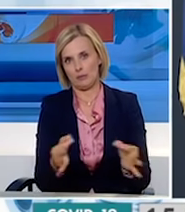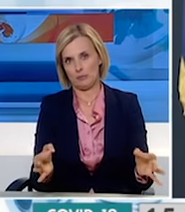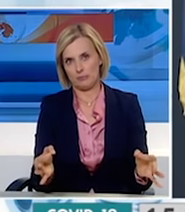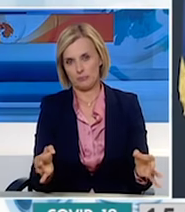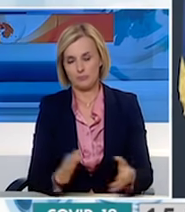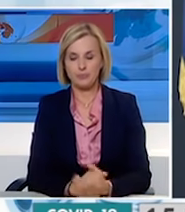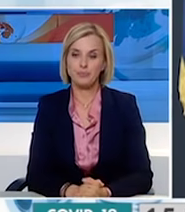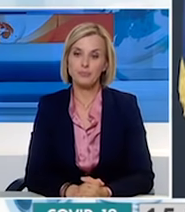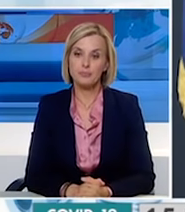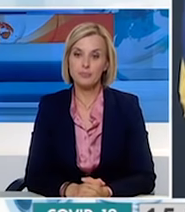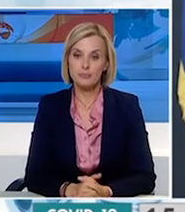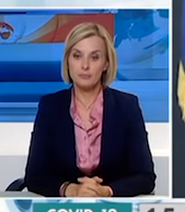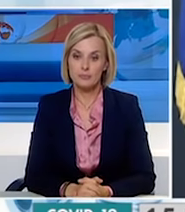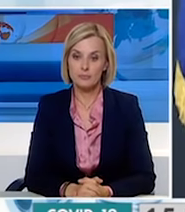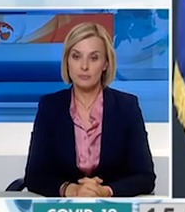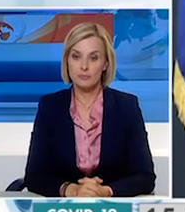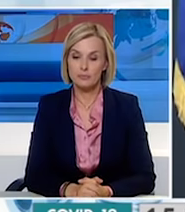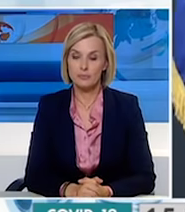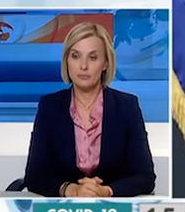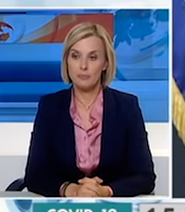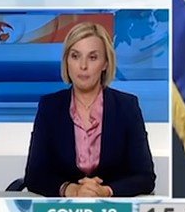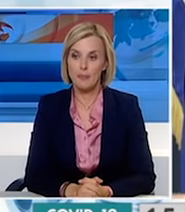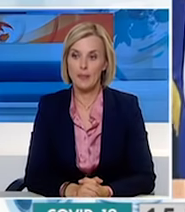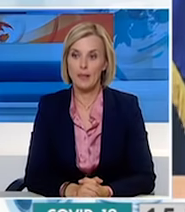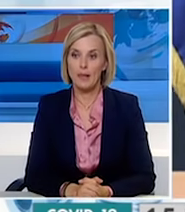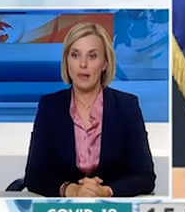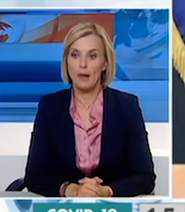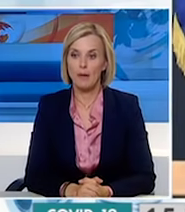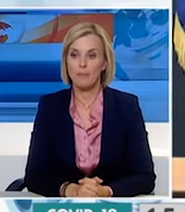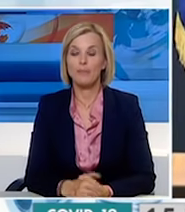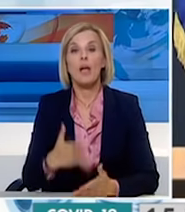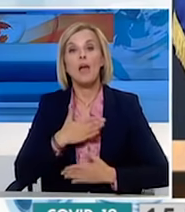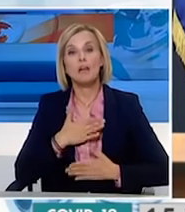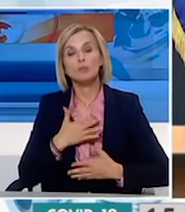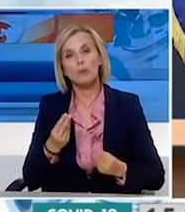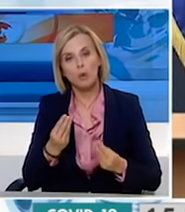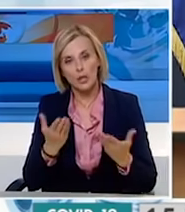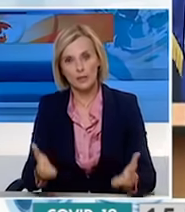τύπου. Καλύφθηκα πλήρως. Σας ευχαριστούμε πολύ.